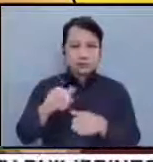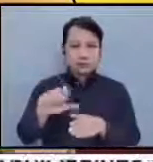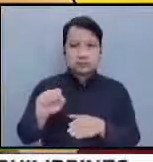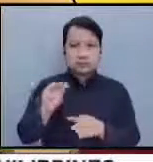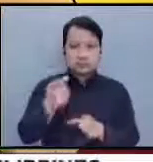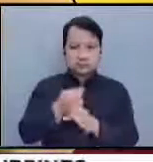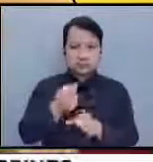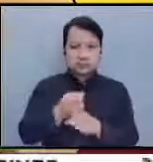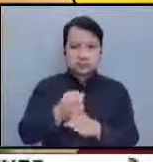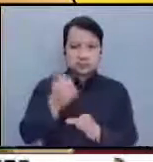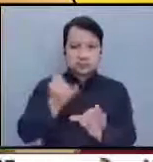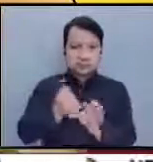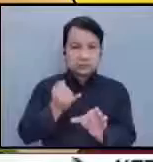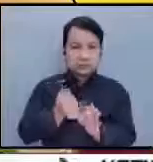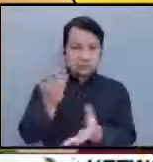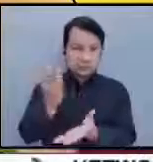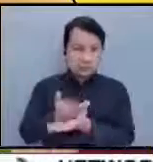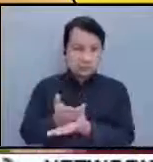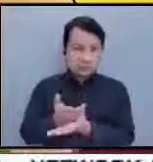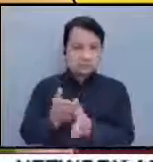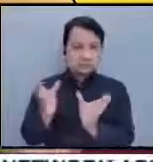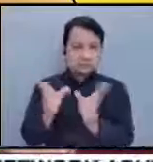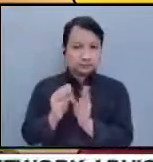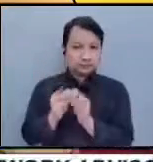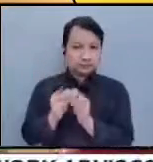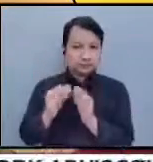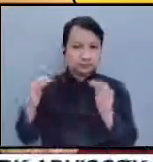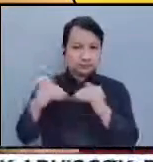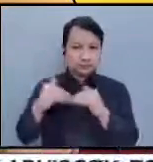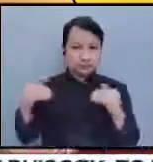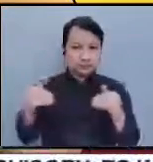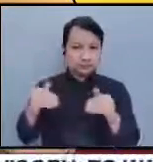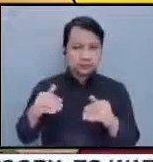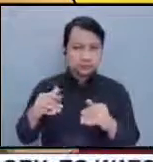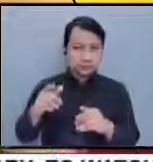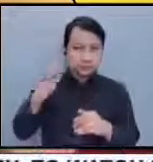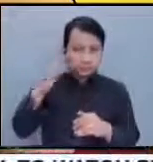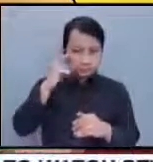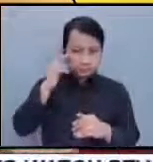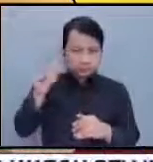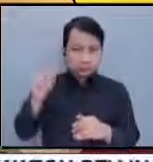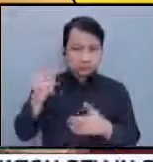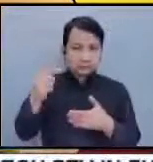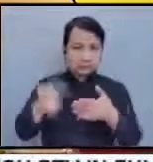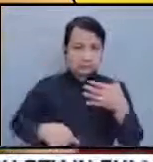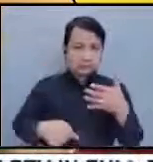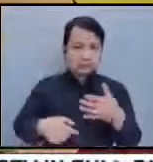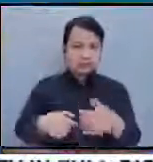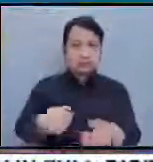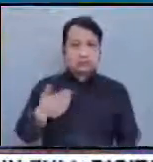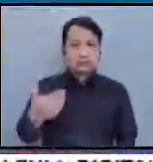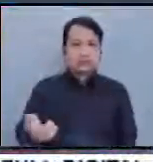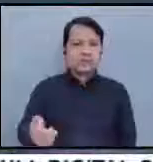at jeepney stops, kabilang sa Natalakay. Si Rod Lagusad sa detalye. Rise and shine, Rod.